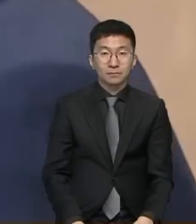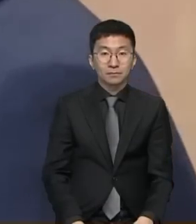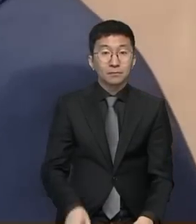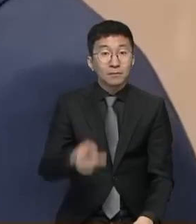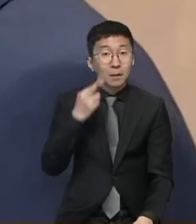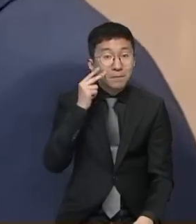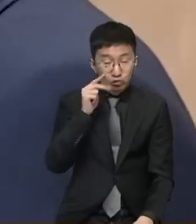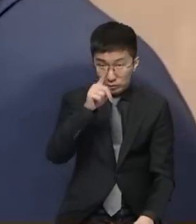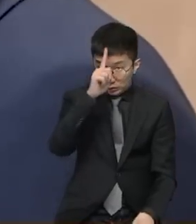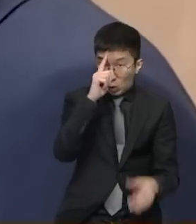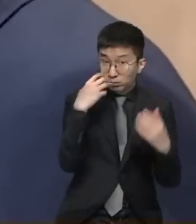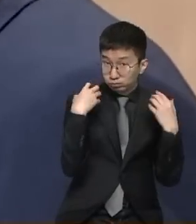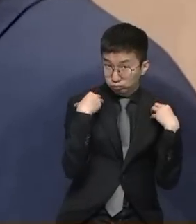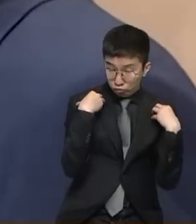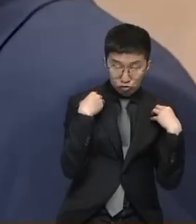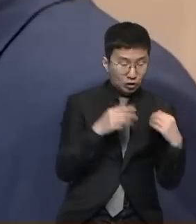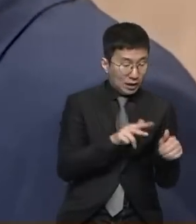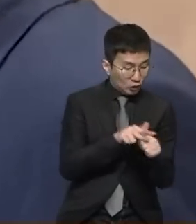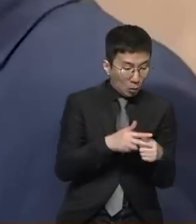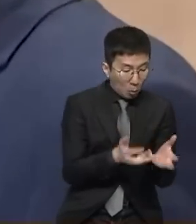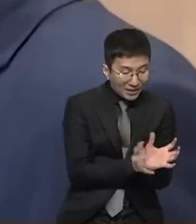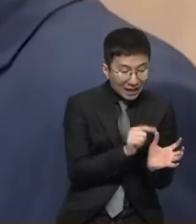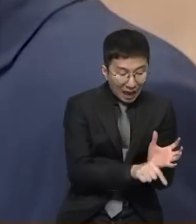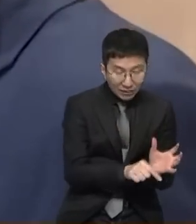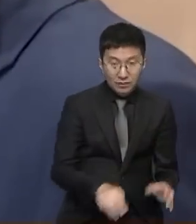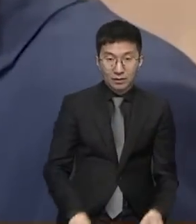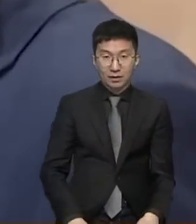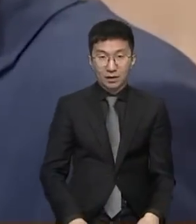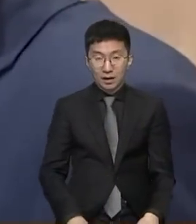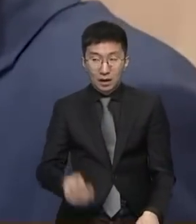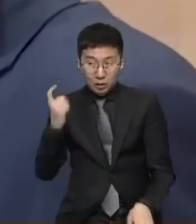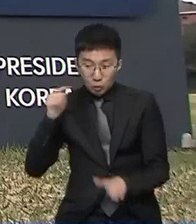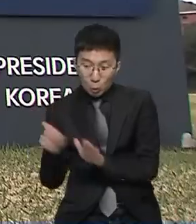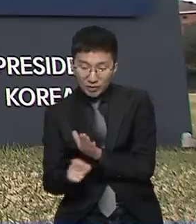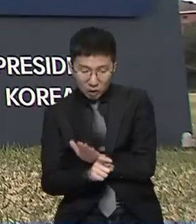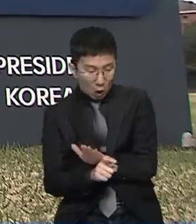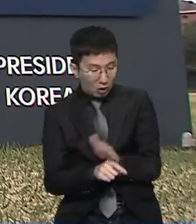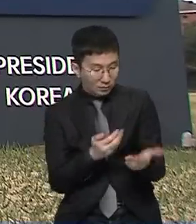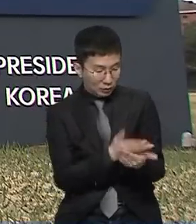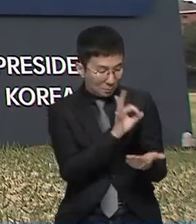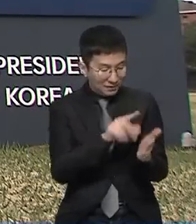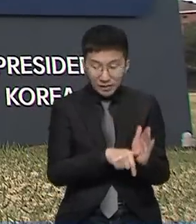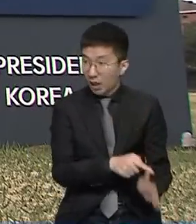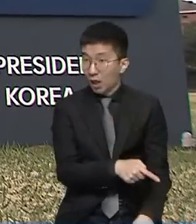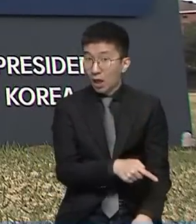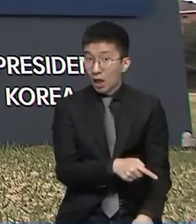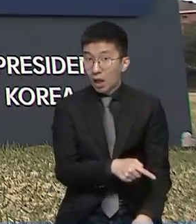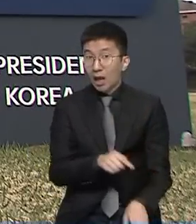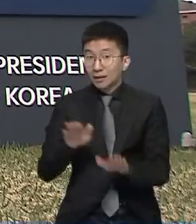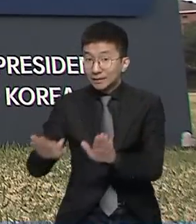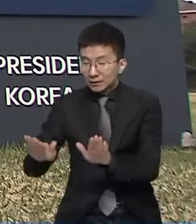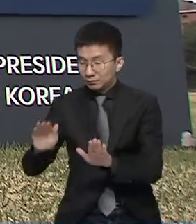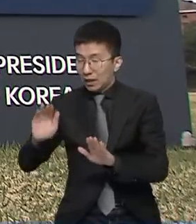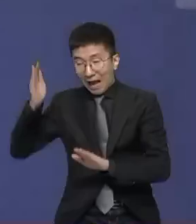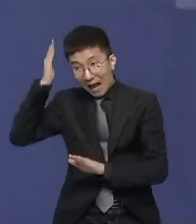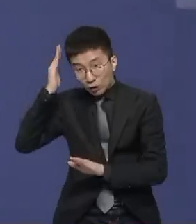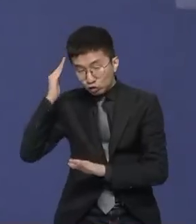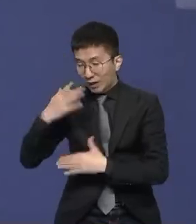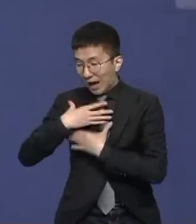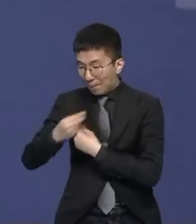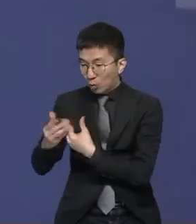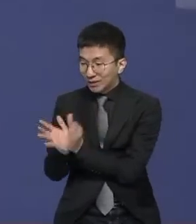미정보기관의 도감청을 통해 김성환 전 안보실장과 이문희 전 외교비서관에 민감한 대화가 세나갔다는 의혹에 대해